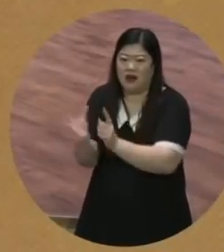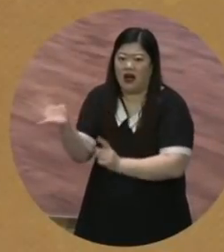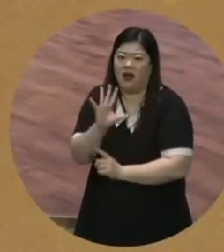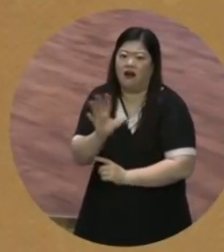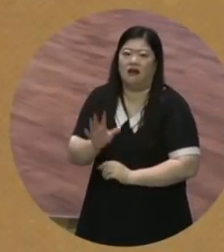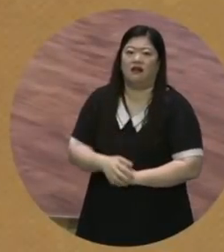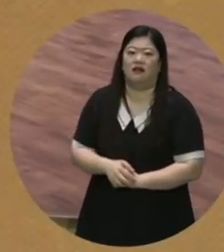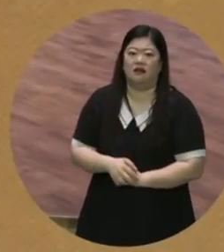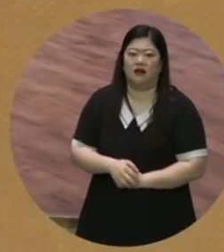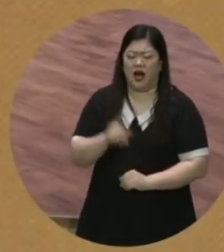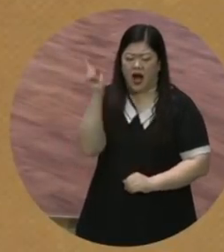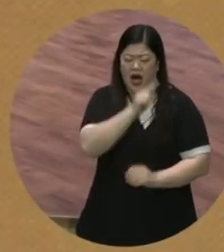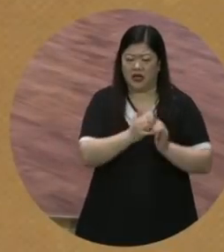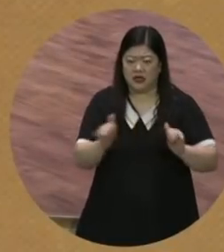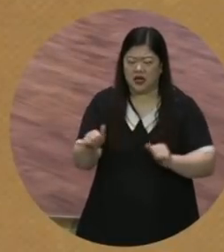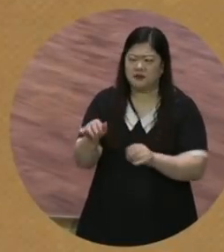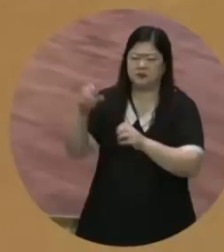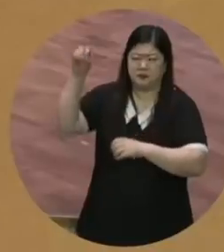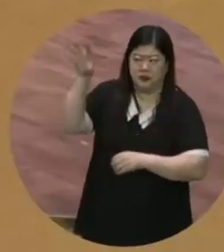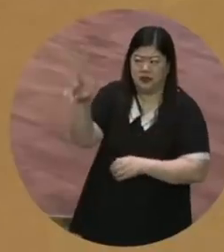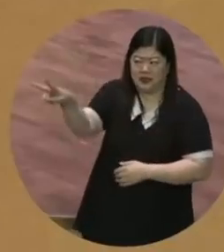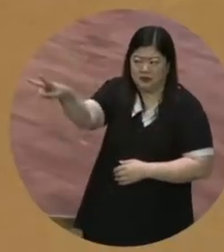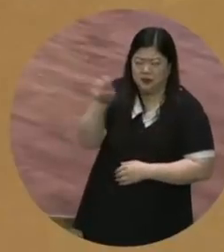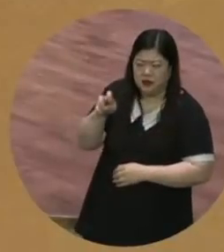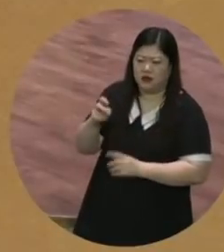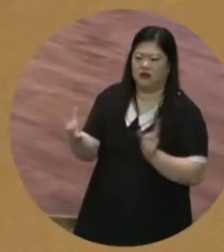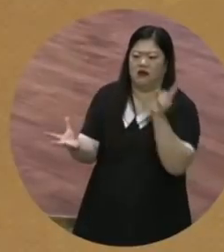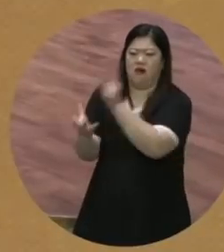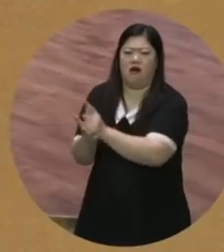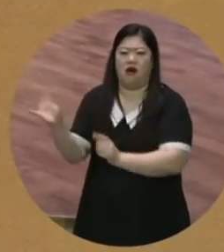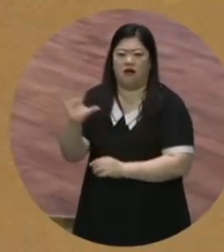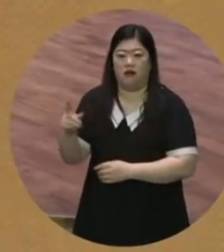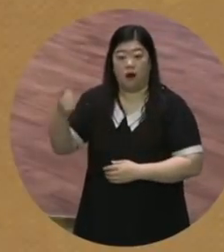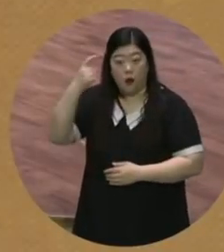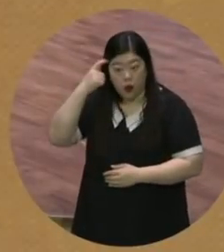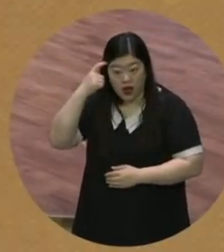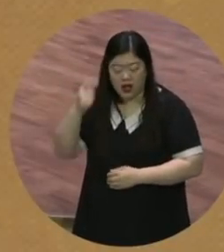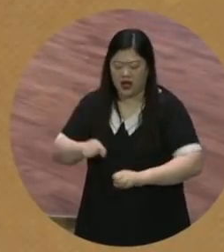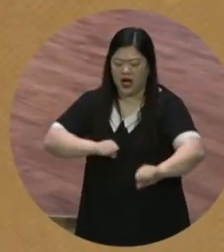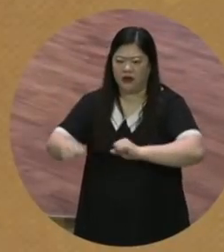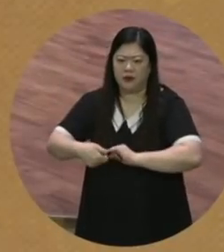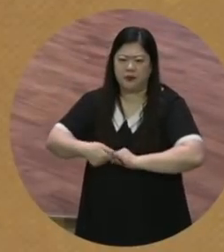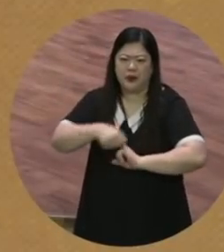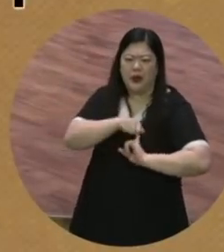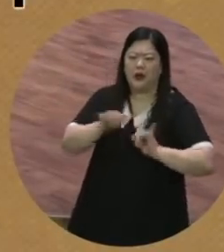악을 행하는 자마다 빛을 미워하여 빛으로 오지 아니하나니